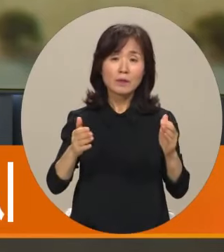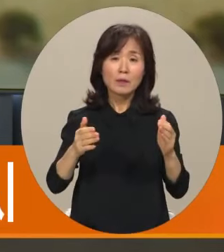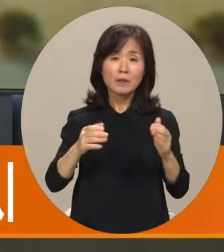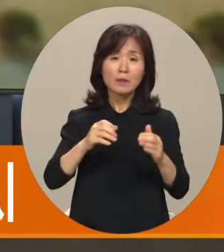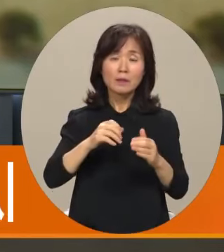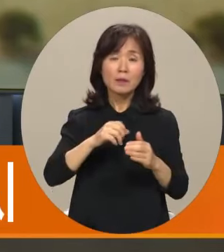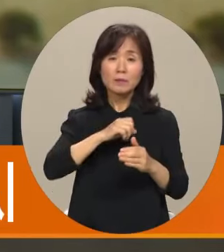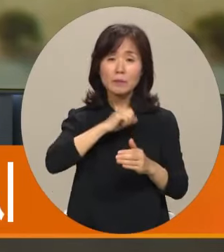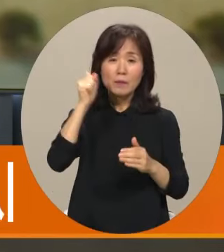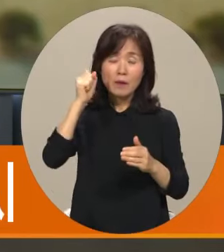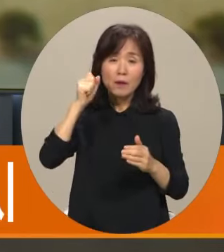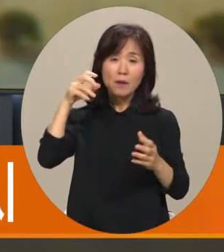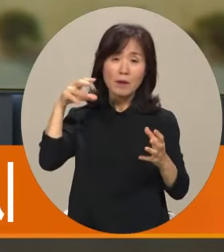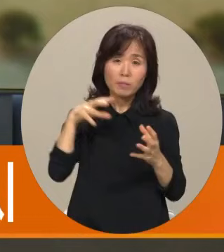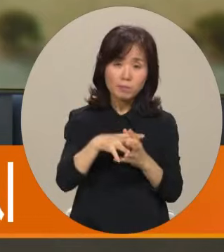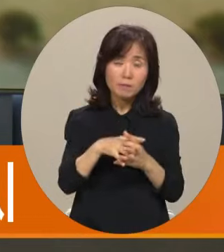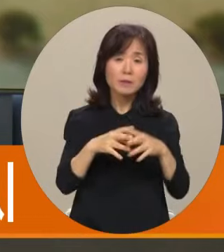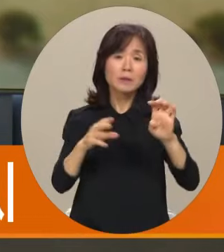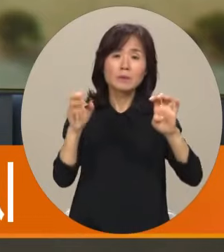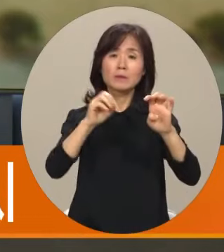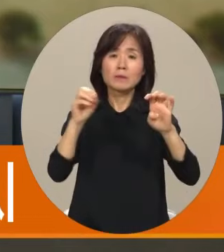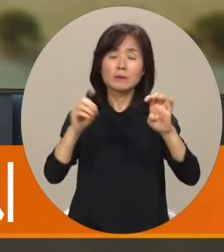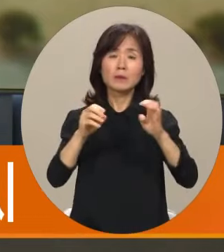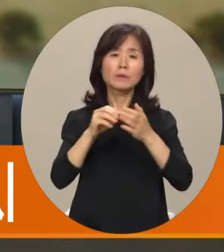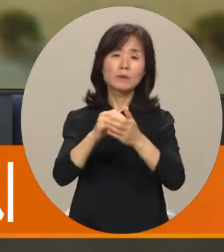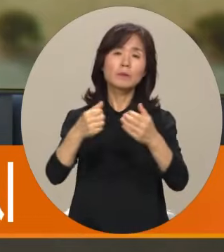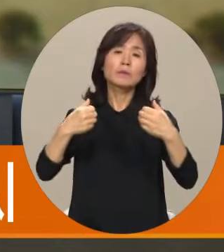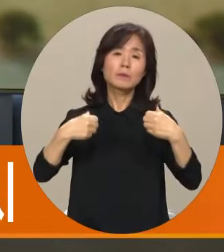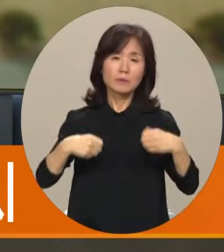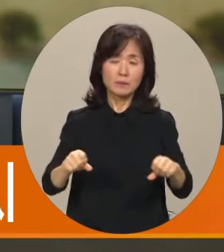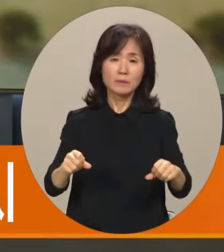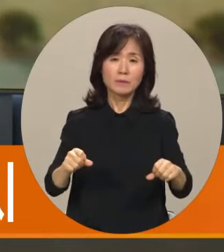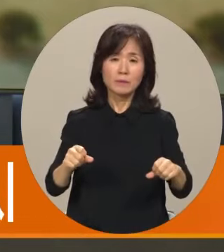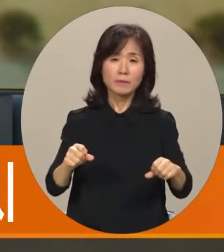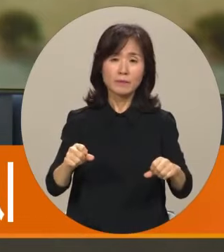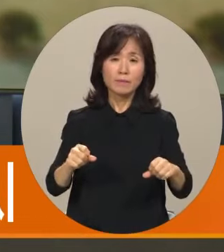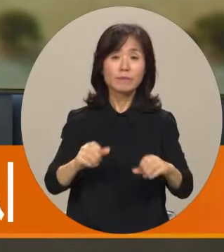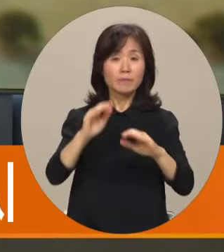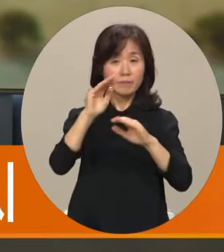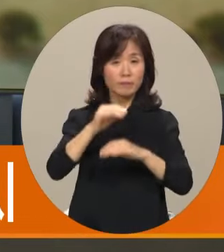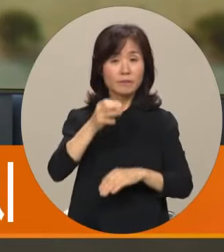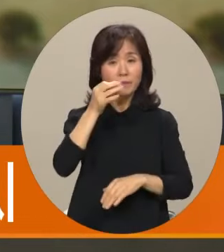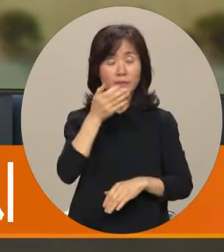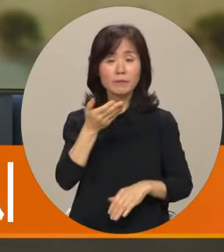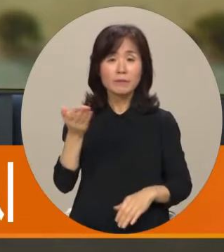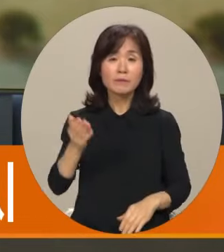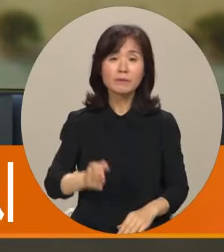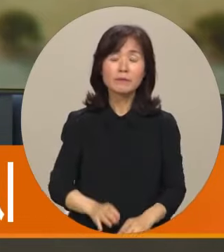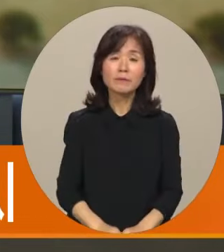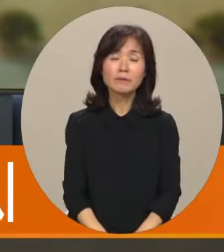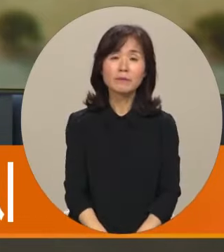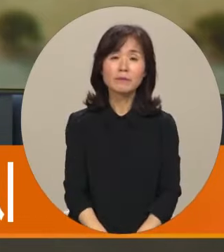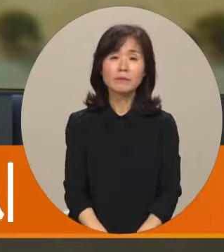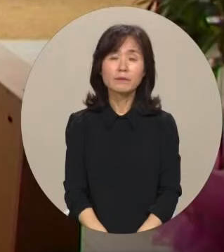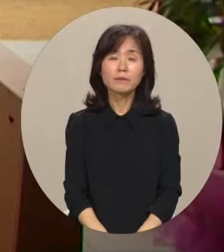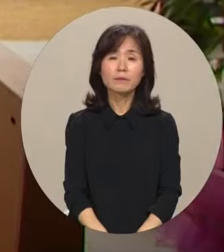합격자의 40% 등록을 포기한 것으로 나타났는데요 박광주 기자의 단독 보도입니다